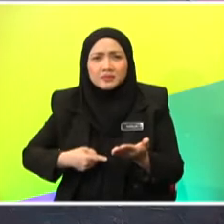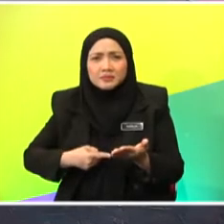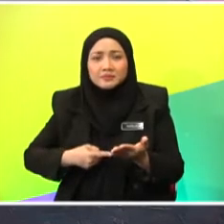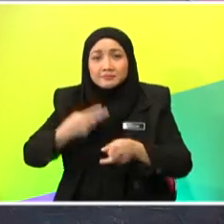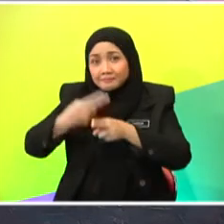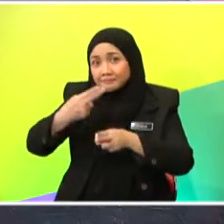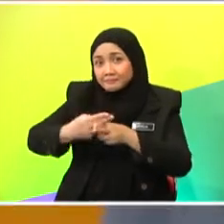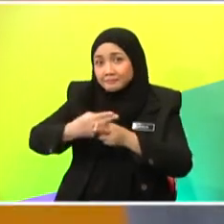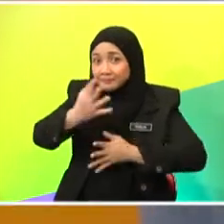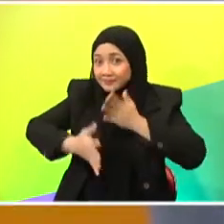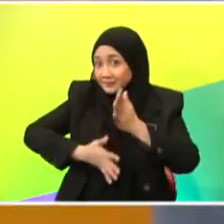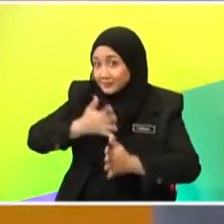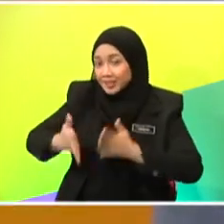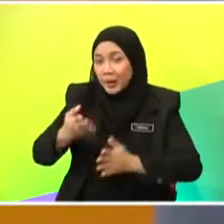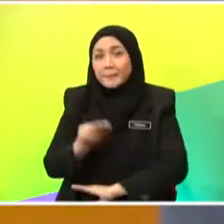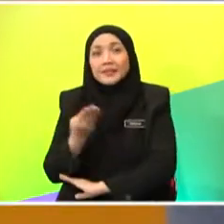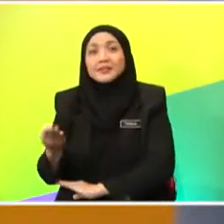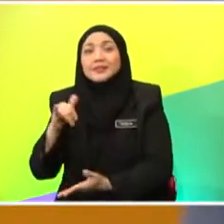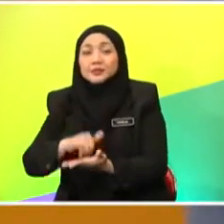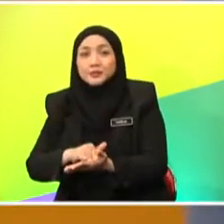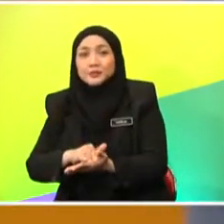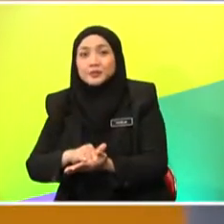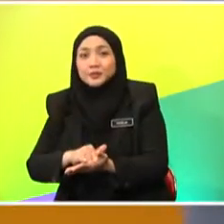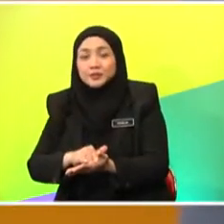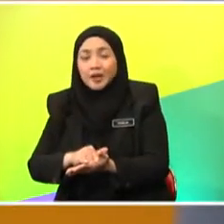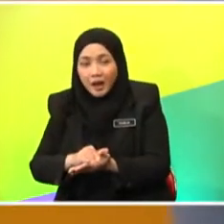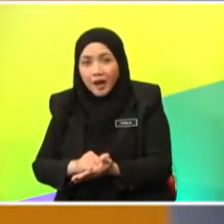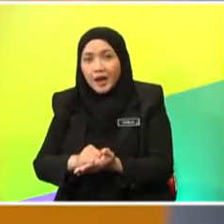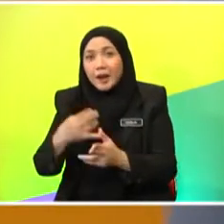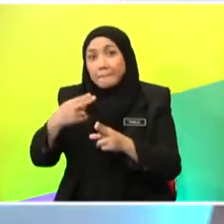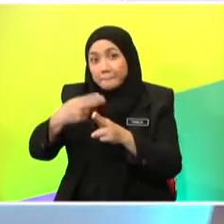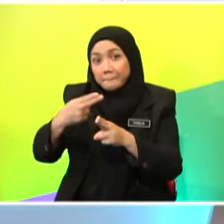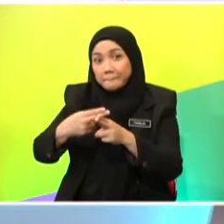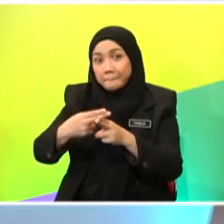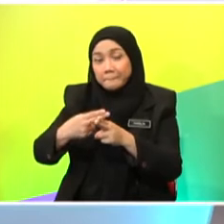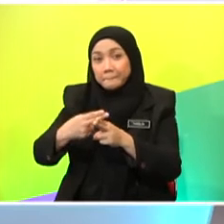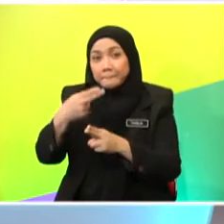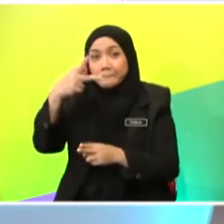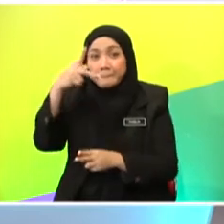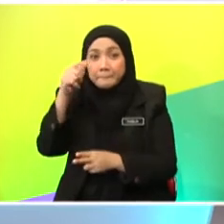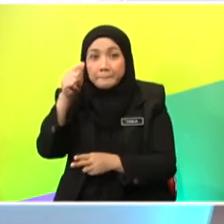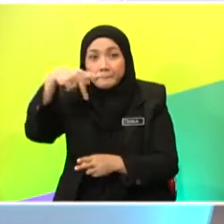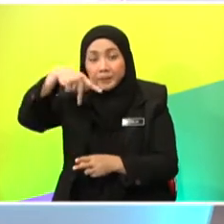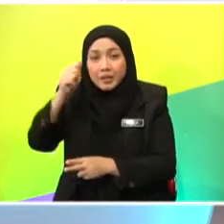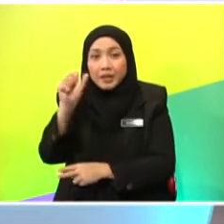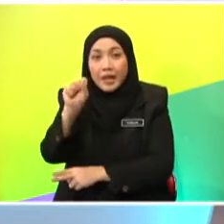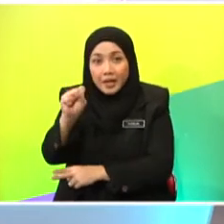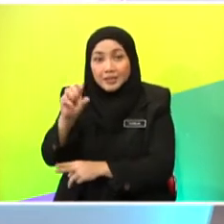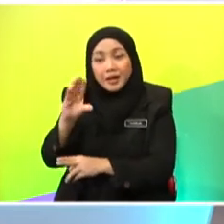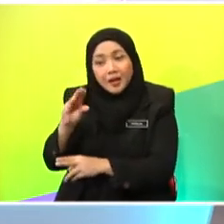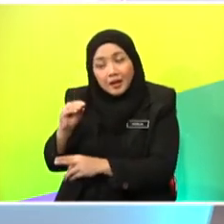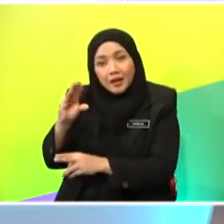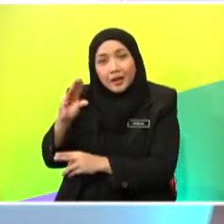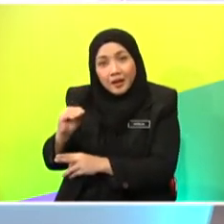pakai pegang tetap biji dewaonlineqq ini kapas emas yang kita gunakan untuk bermainlah Ian saya